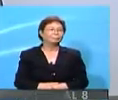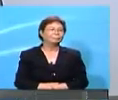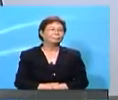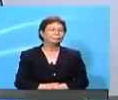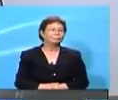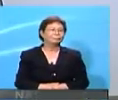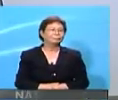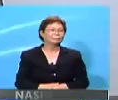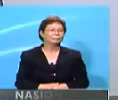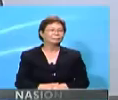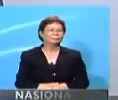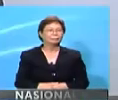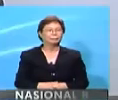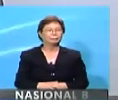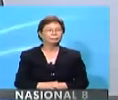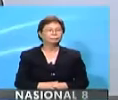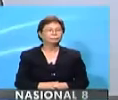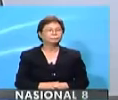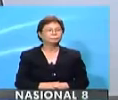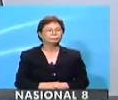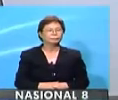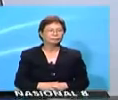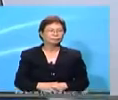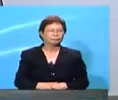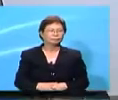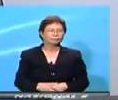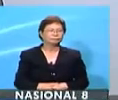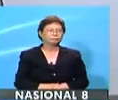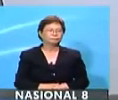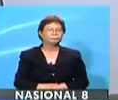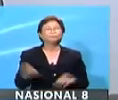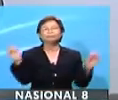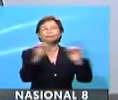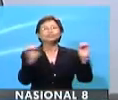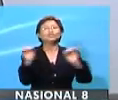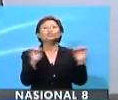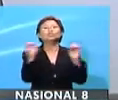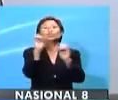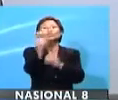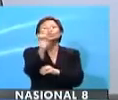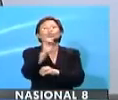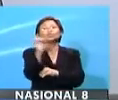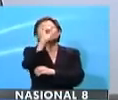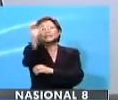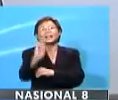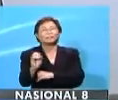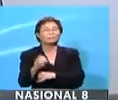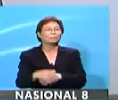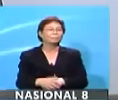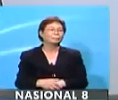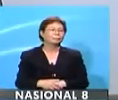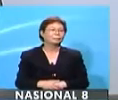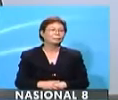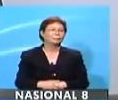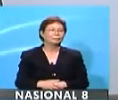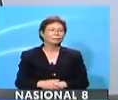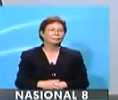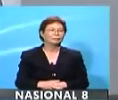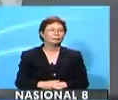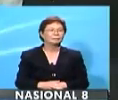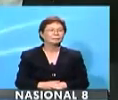Zero tariffs. Tariffs go down to zero. Yeah. 80% of tariff lines. Yeah. 80%.